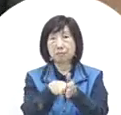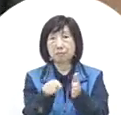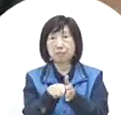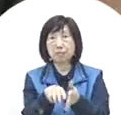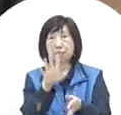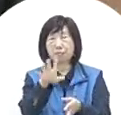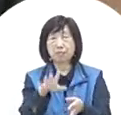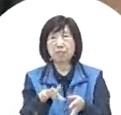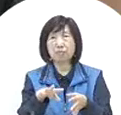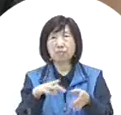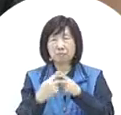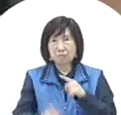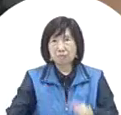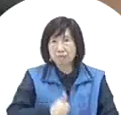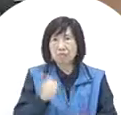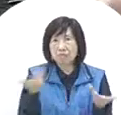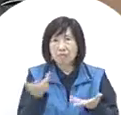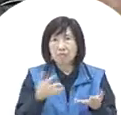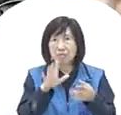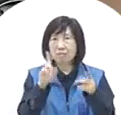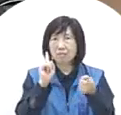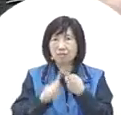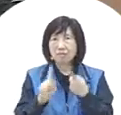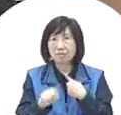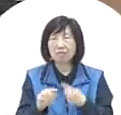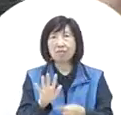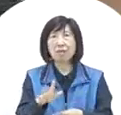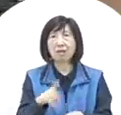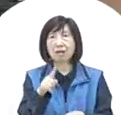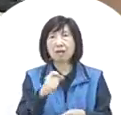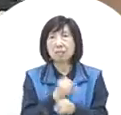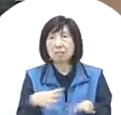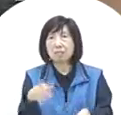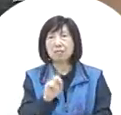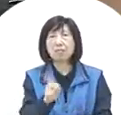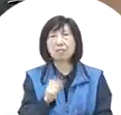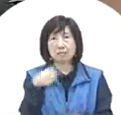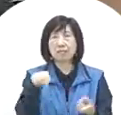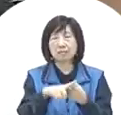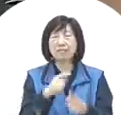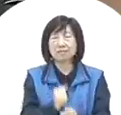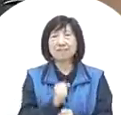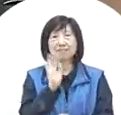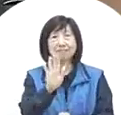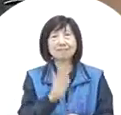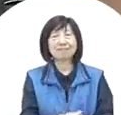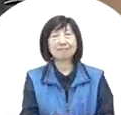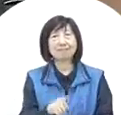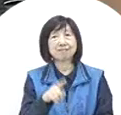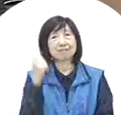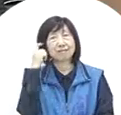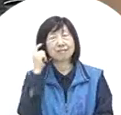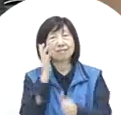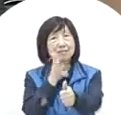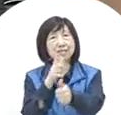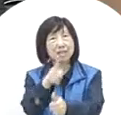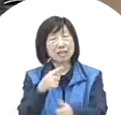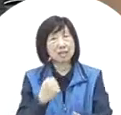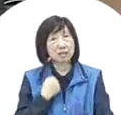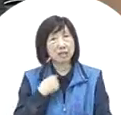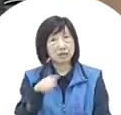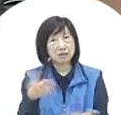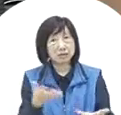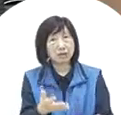些出入，你们要讲一下这案子有什么疏失。市长，这应该是很重要的案子吧？你应该有注意，要不要市长讲一下你的了解，局长讲一下了解，建议讲